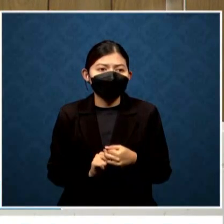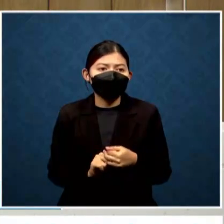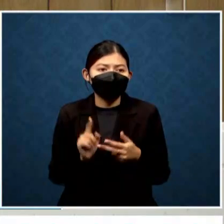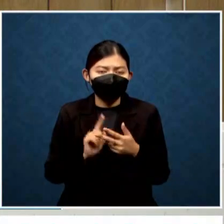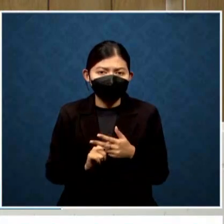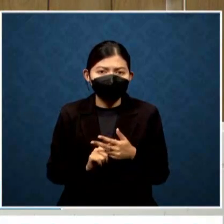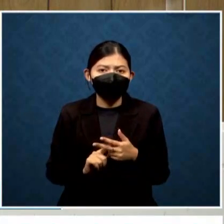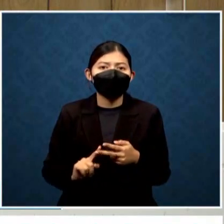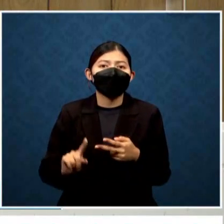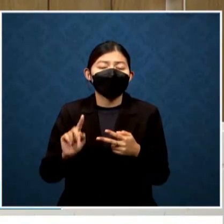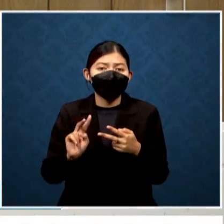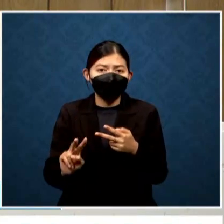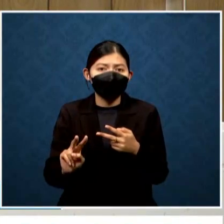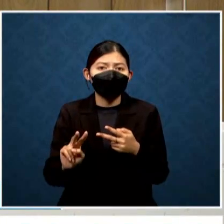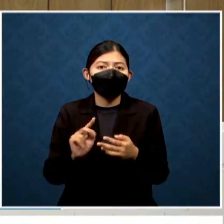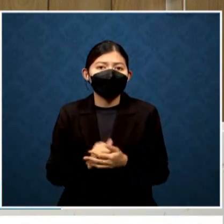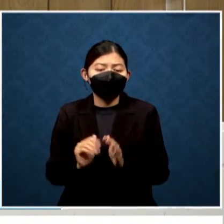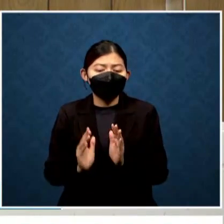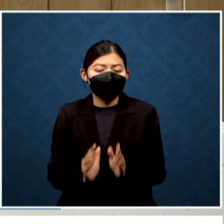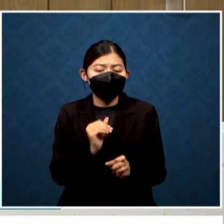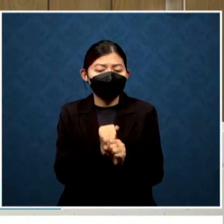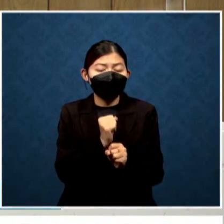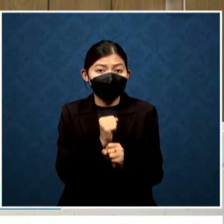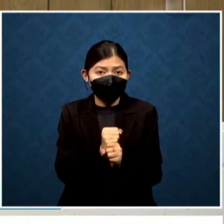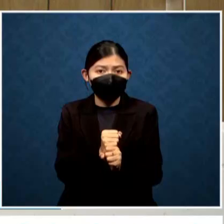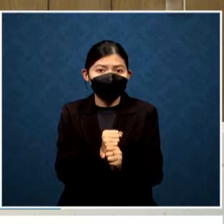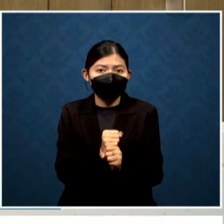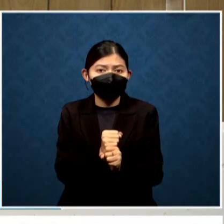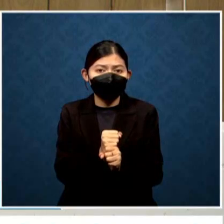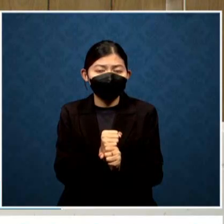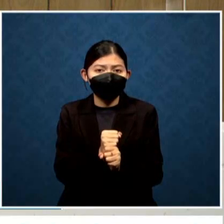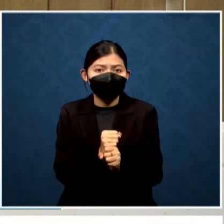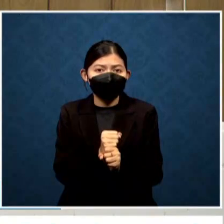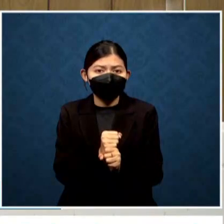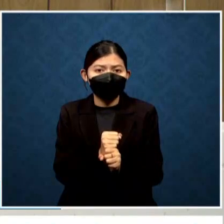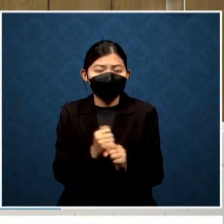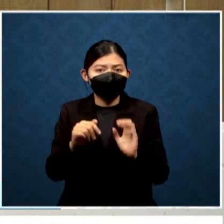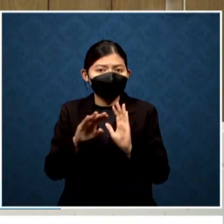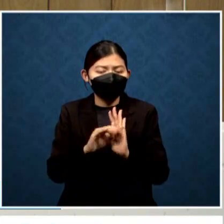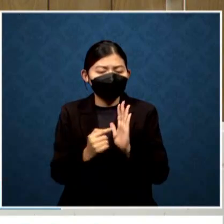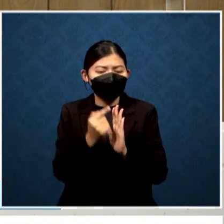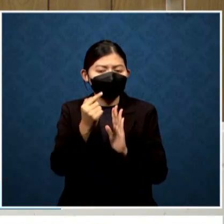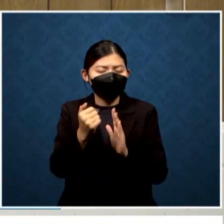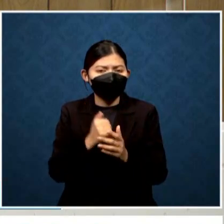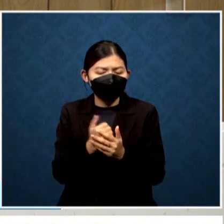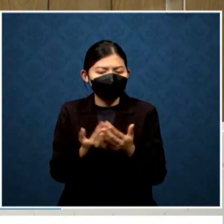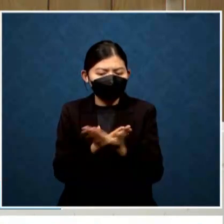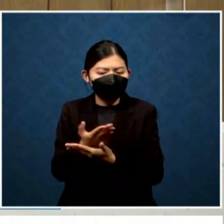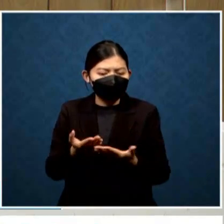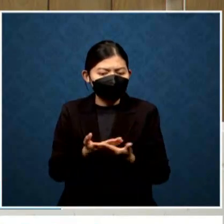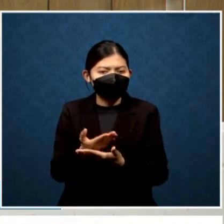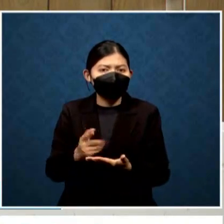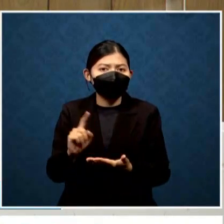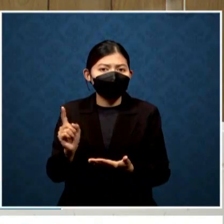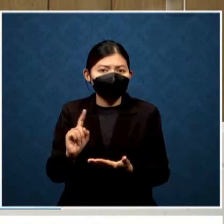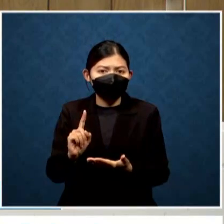ในส่วนต่อไปก็คือทางเจ้าหน้าที่นะครับเจ้าหน้าที่เนี่ยในขั้นต้นผมก็ไปพิจารณาว่าเขาได้ดำเนิน